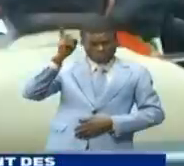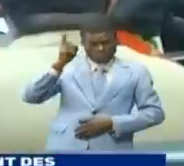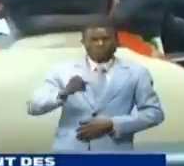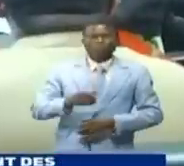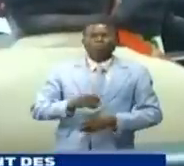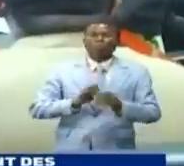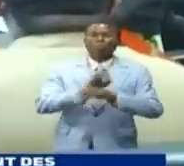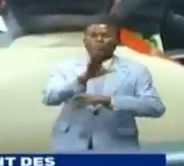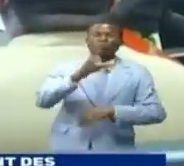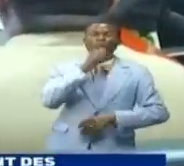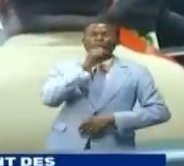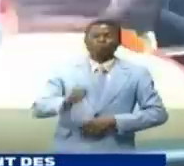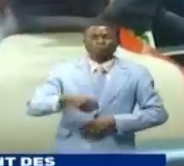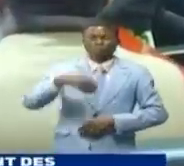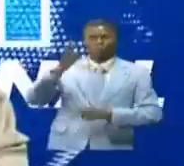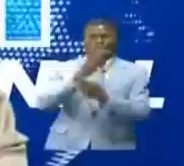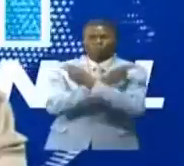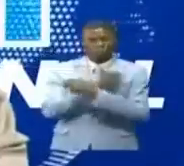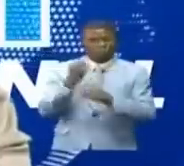retraite digne.